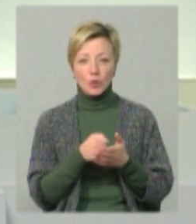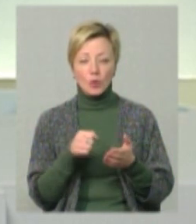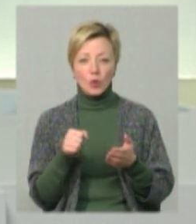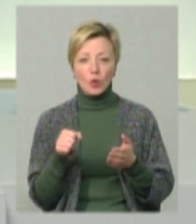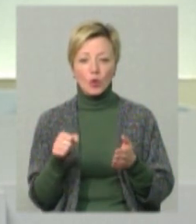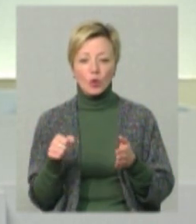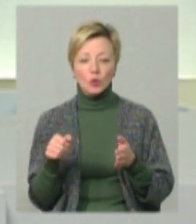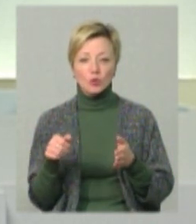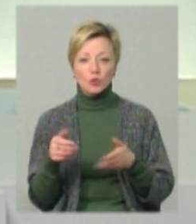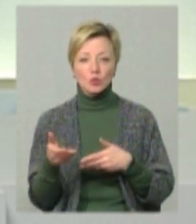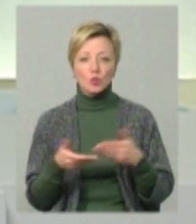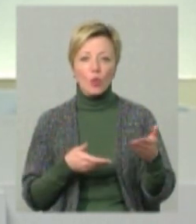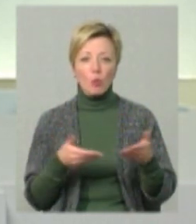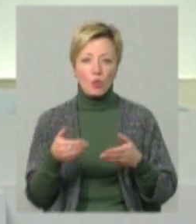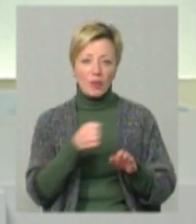сухопутних військ. Тому